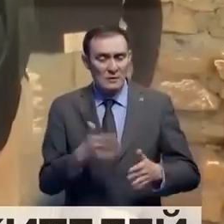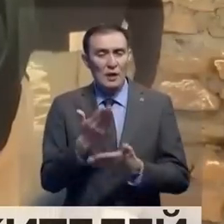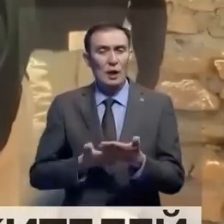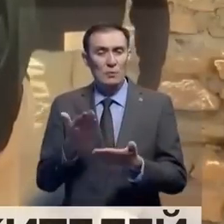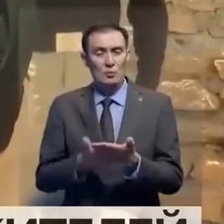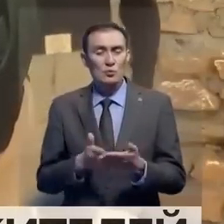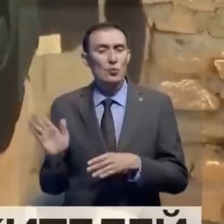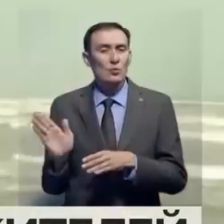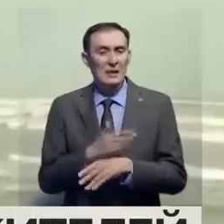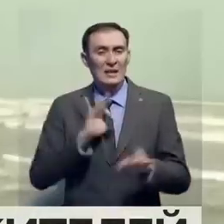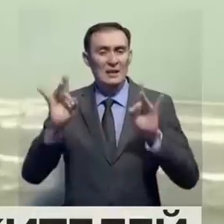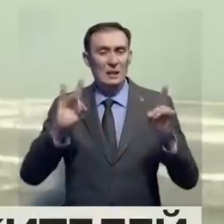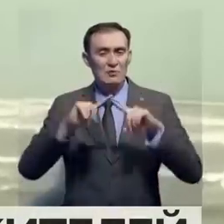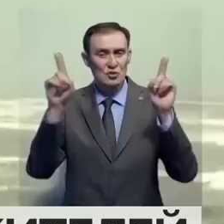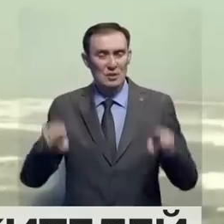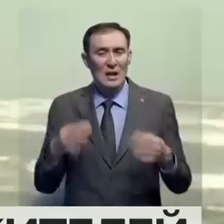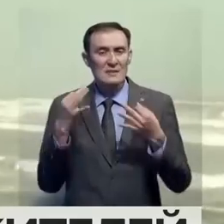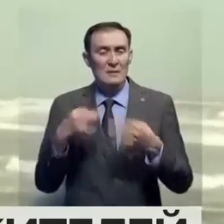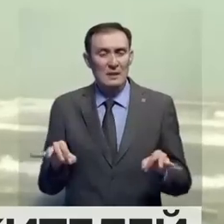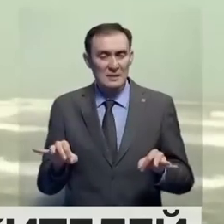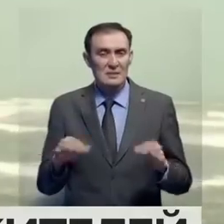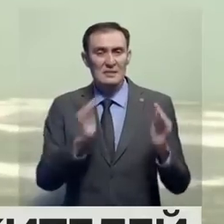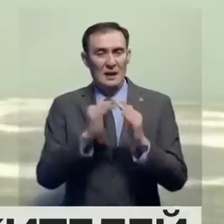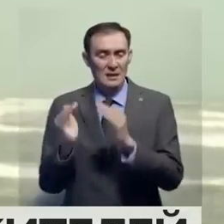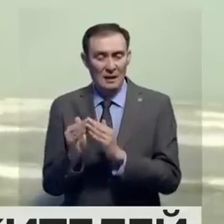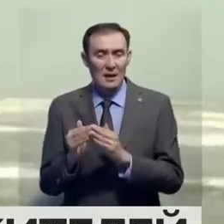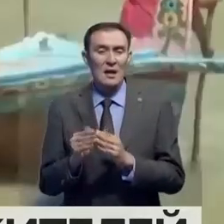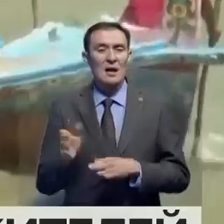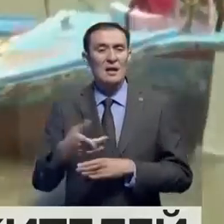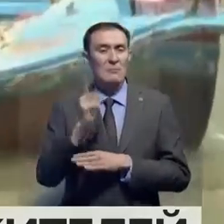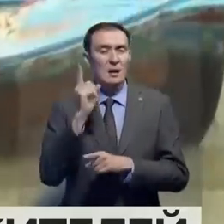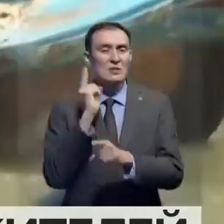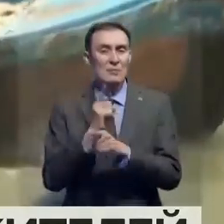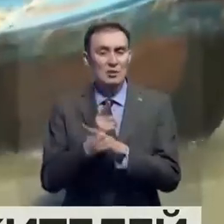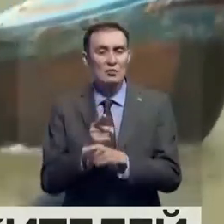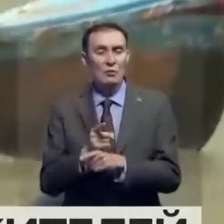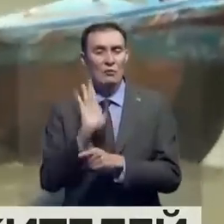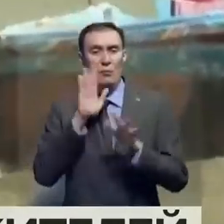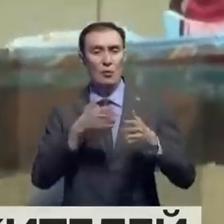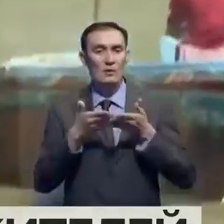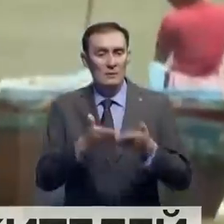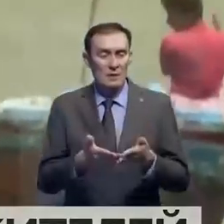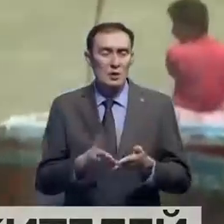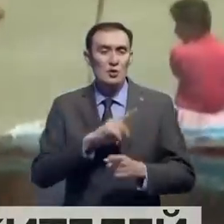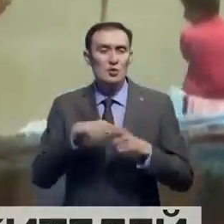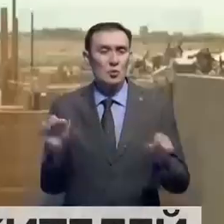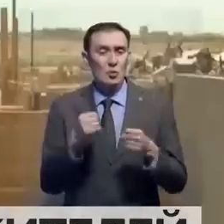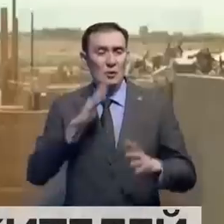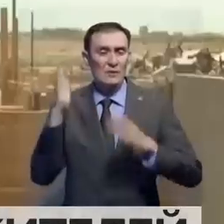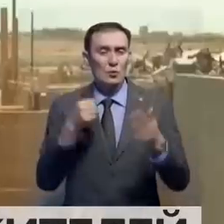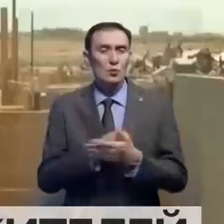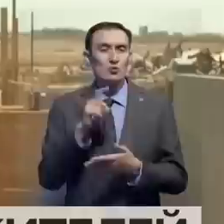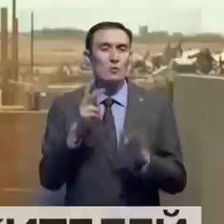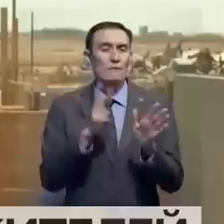рекомендовано убрать рекламные щиты освободить некоторые издания местным рыбакам запрещено выходить в открытое море скорость ветра может достигать